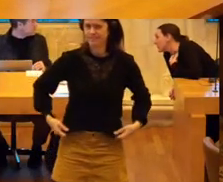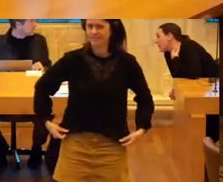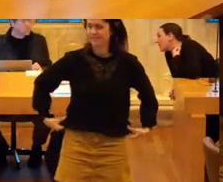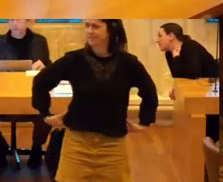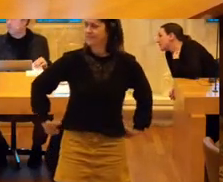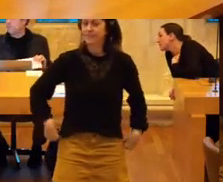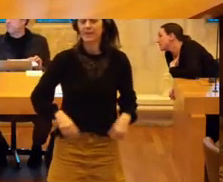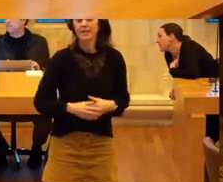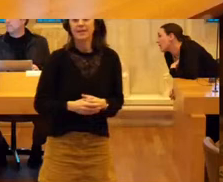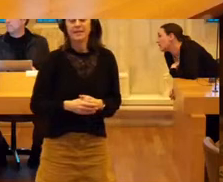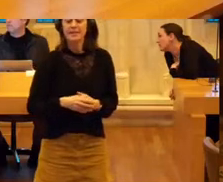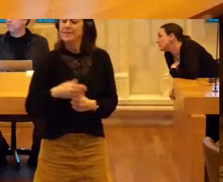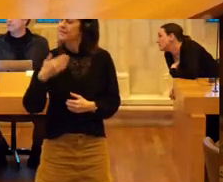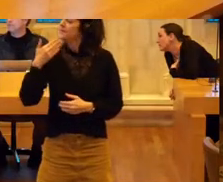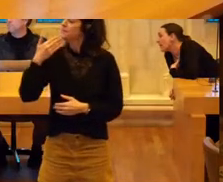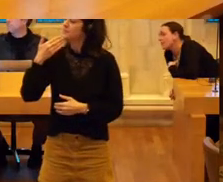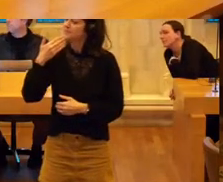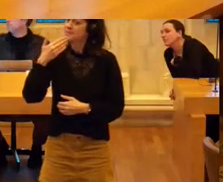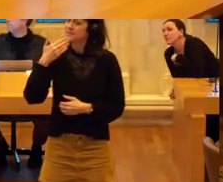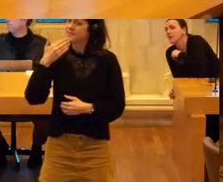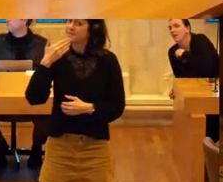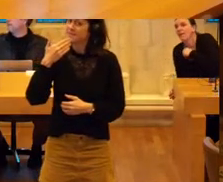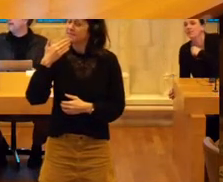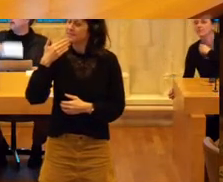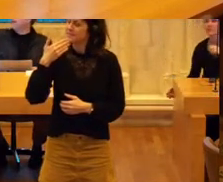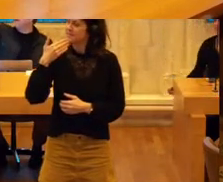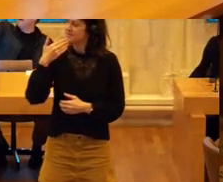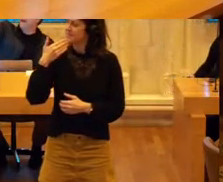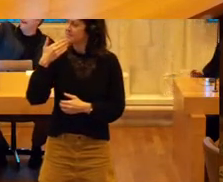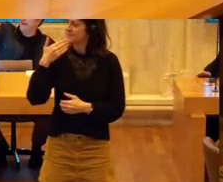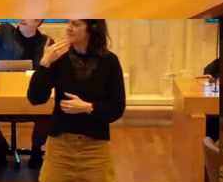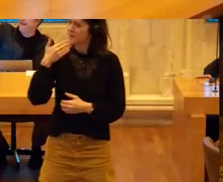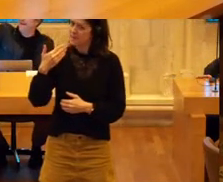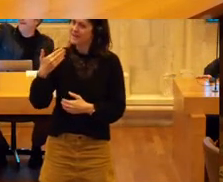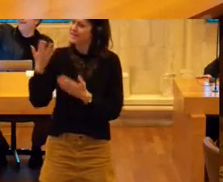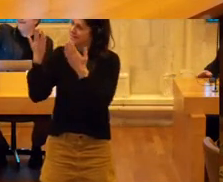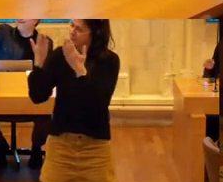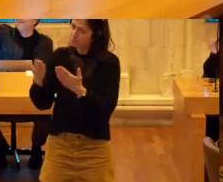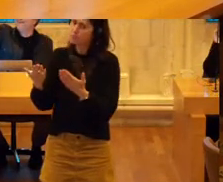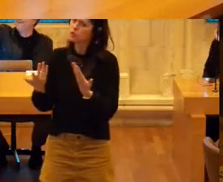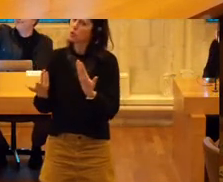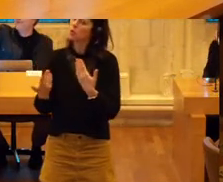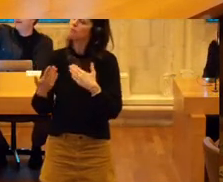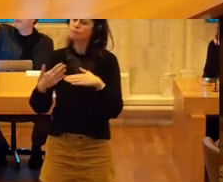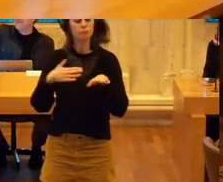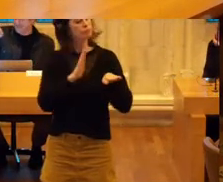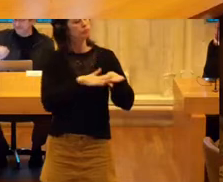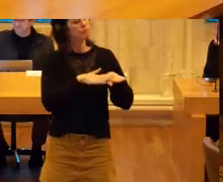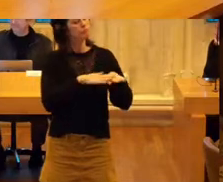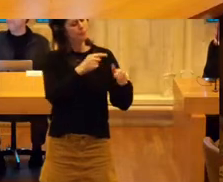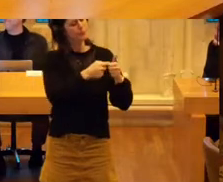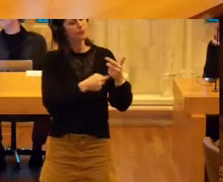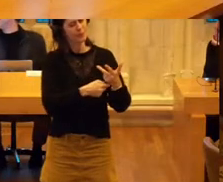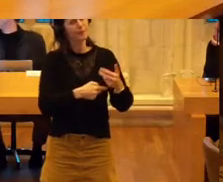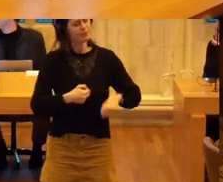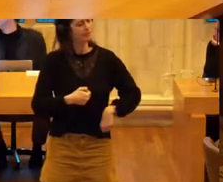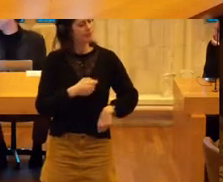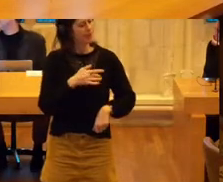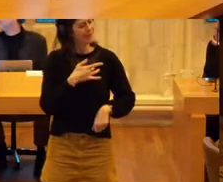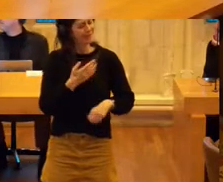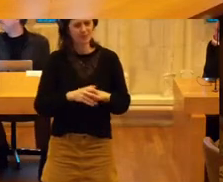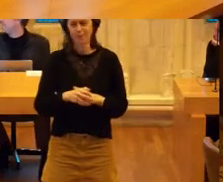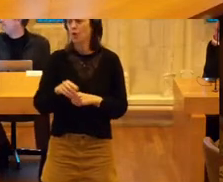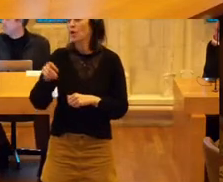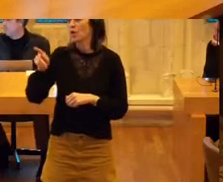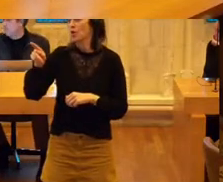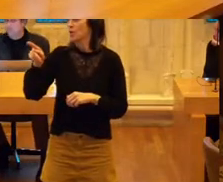Bon, merci Christian. C'est vrai que il y a des petites choses comme ça qui méritent d'être appelées. Sachant que Christian prend l'engagement de ne